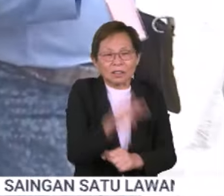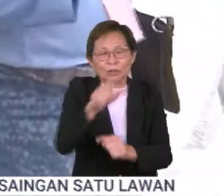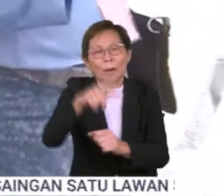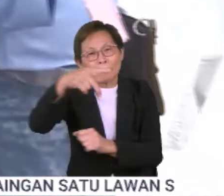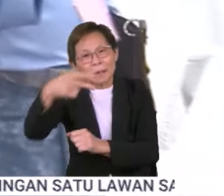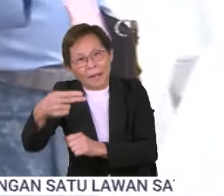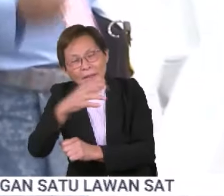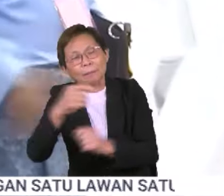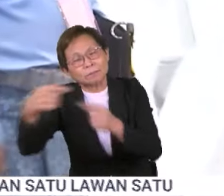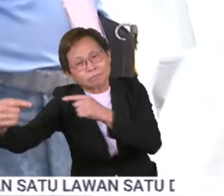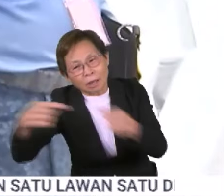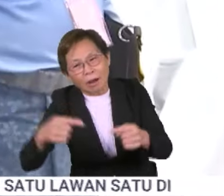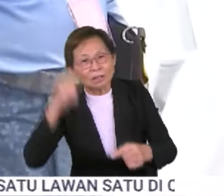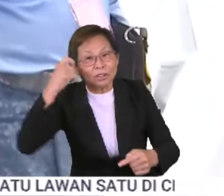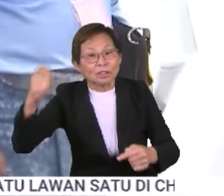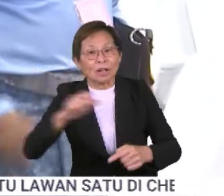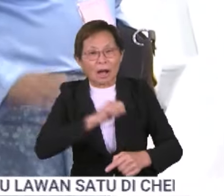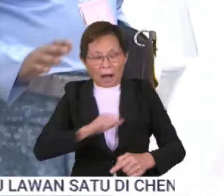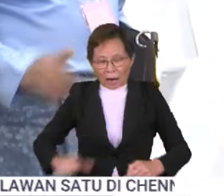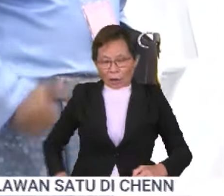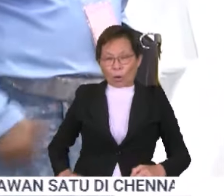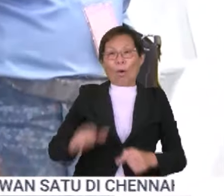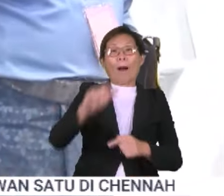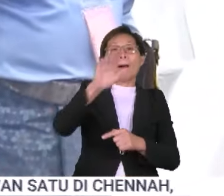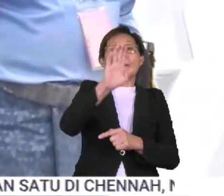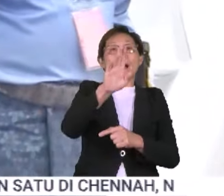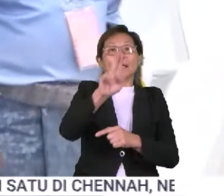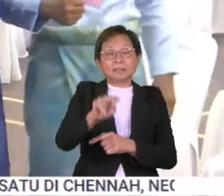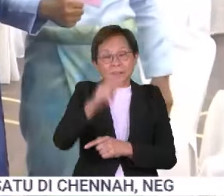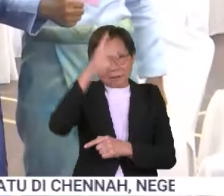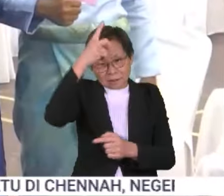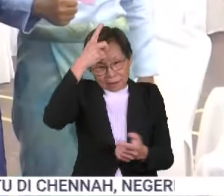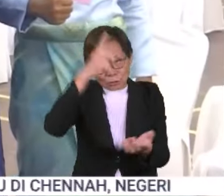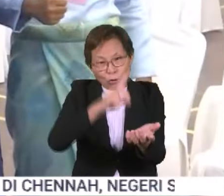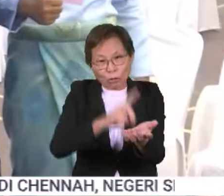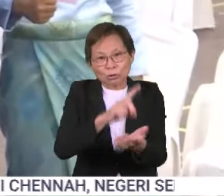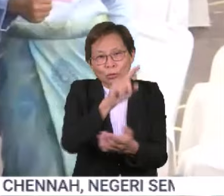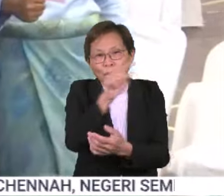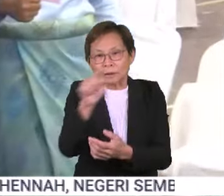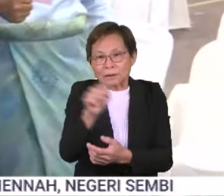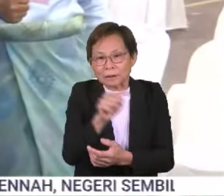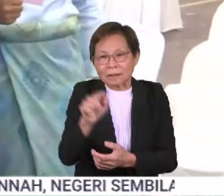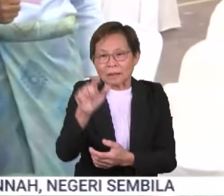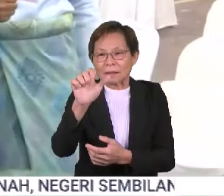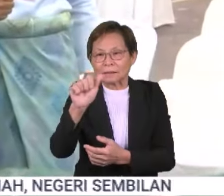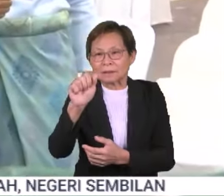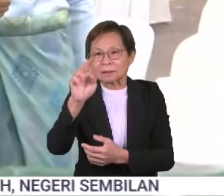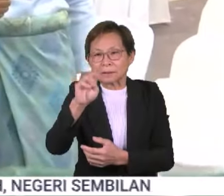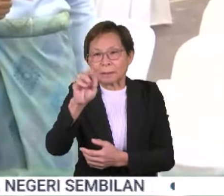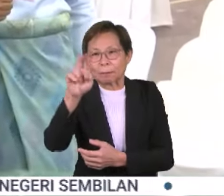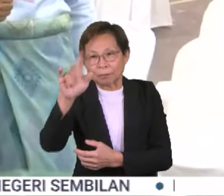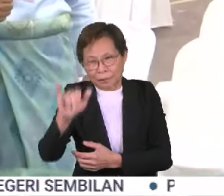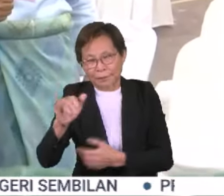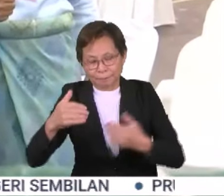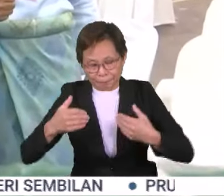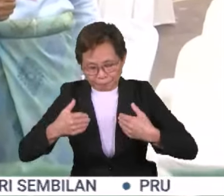bertanding. Turut sama Setiausaha Agung Barisan Nasional Datuk Seri Dr. Zamri Abdul Kadir.